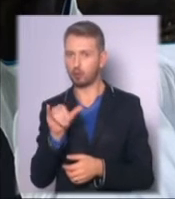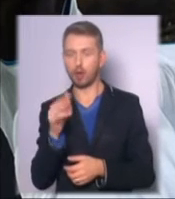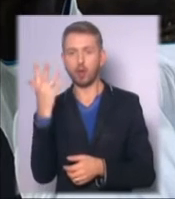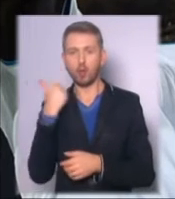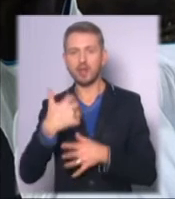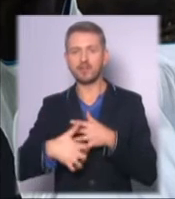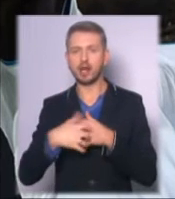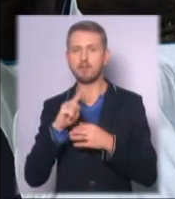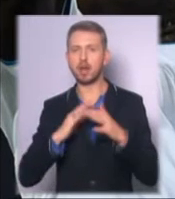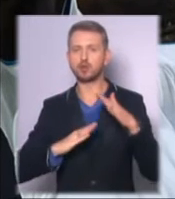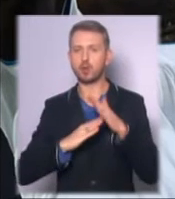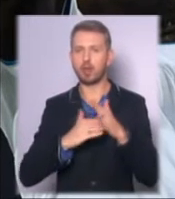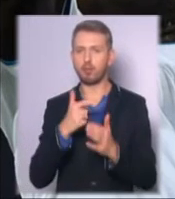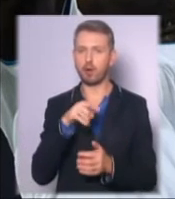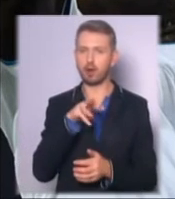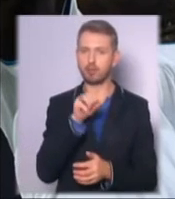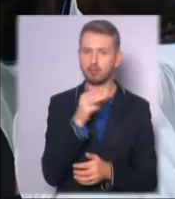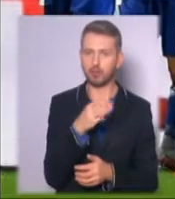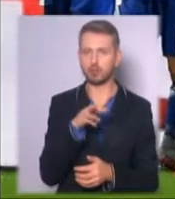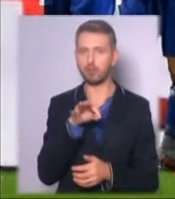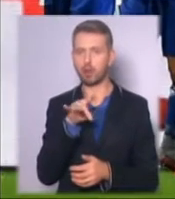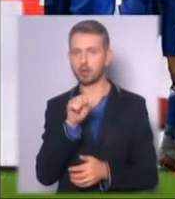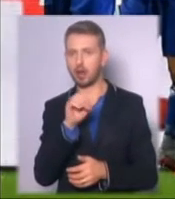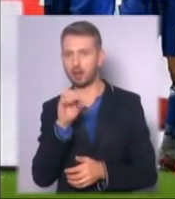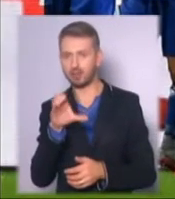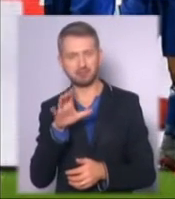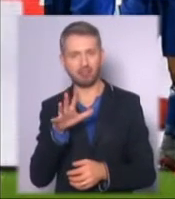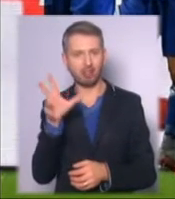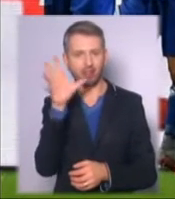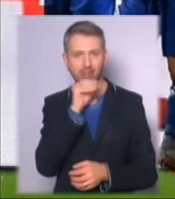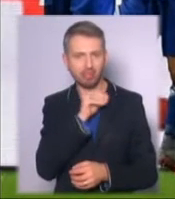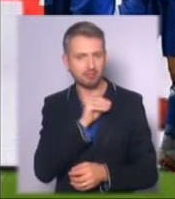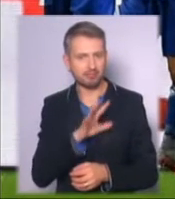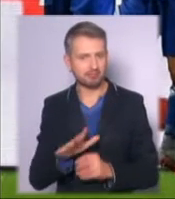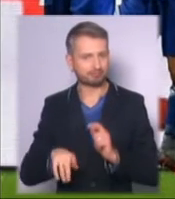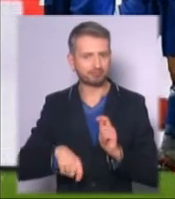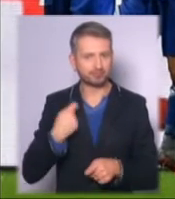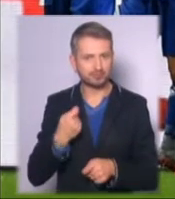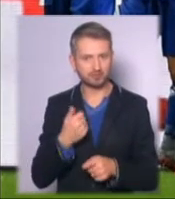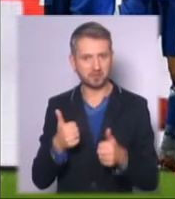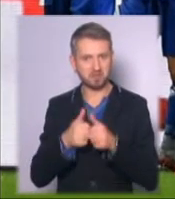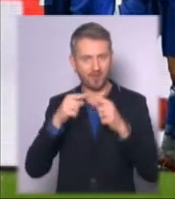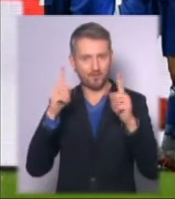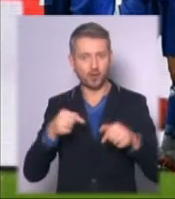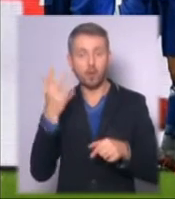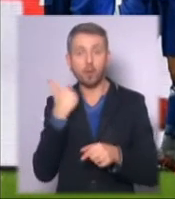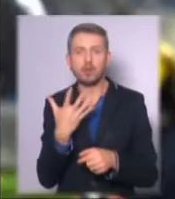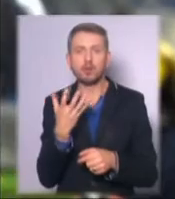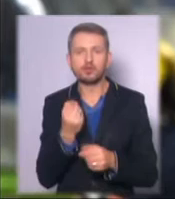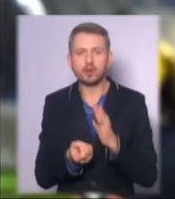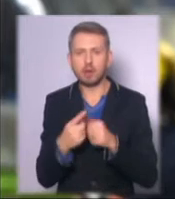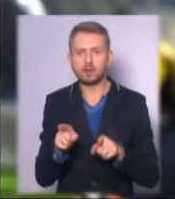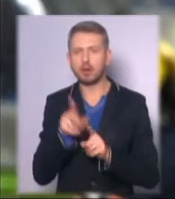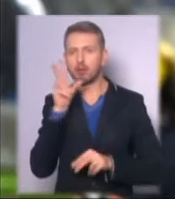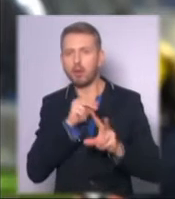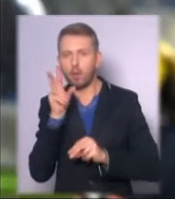всередині першого тайму Гармаш і Морай змарнували гострий момент біля воріт Касіліаса, здавалося, коли ще з'явиться така нагода